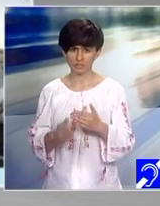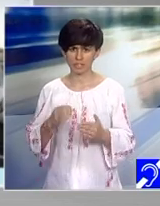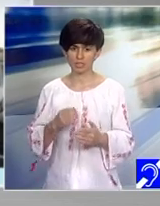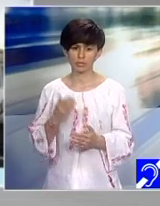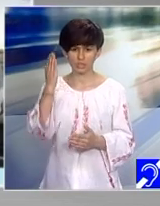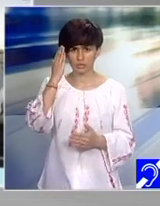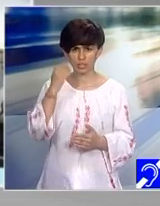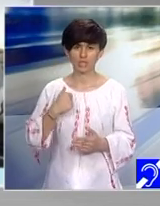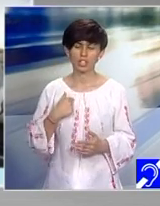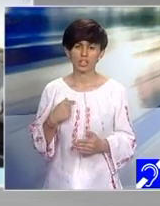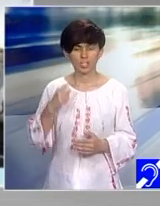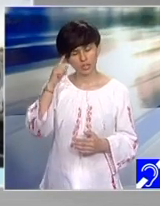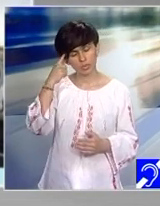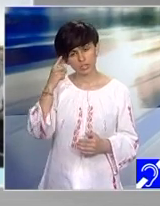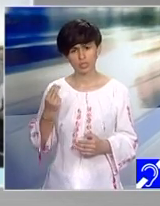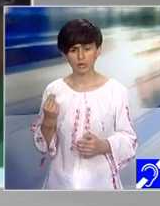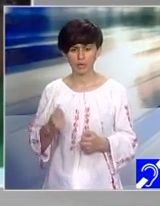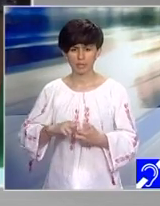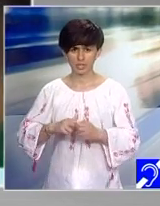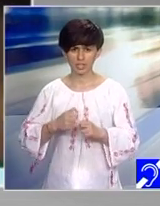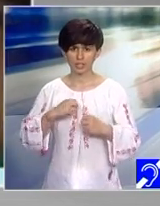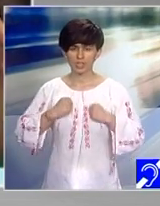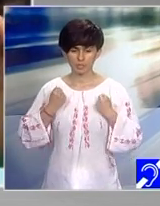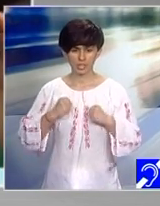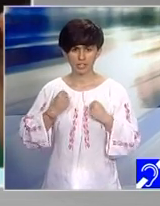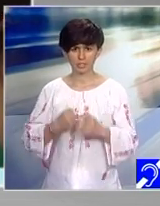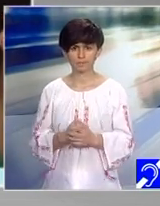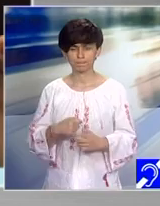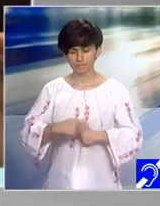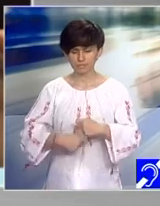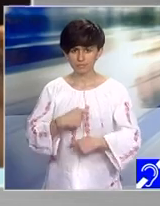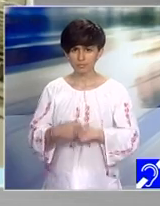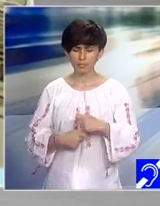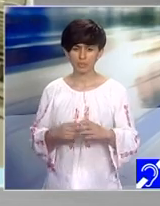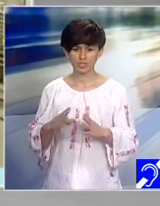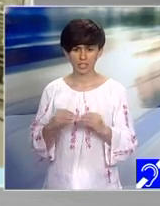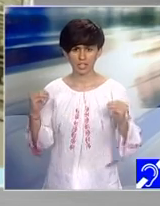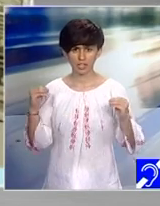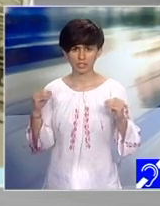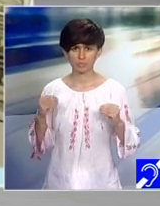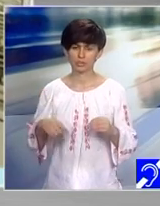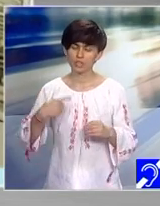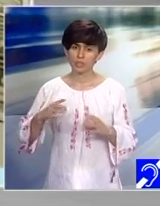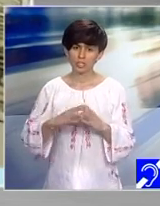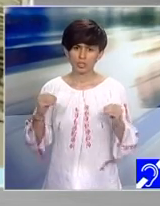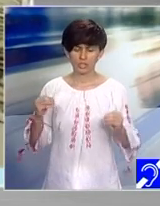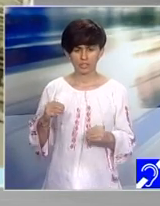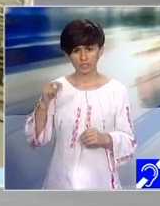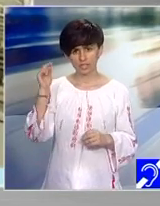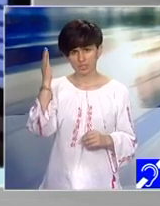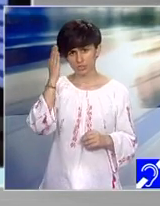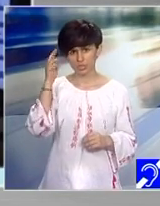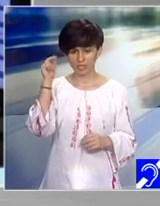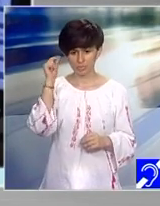bine în practică. Meseria brățară de aur a dispărut odată cu decizia de acum câțiva ani de a desființa școlile profesionale. În Germania și acum sunt